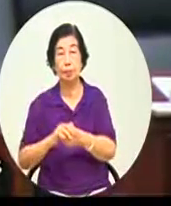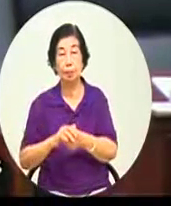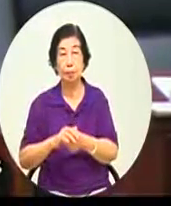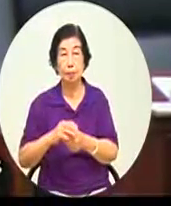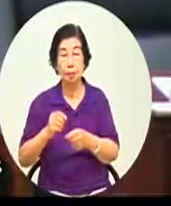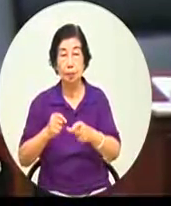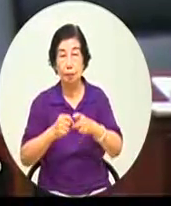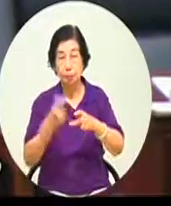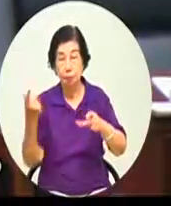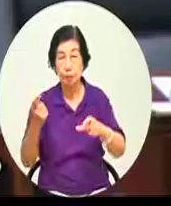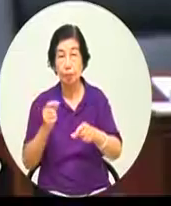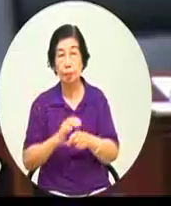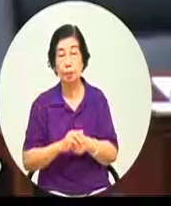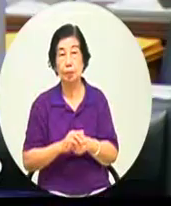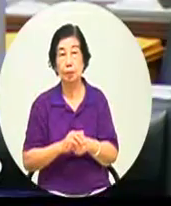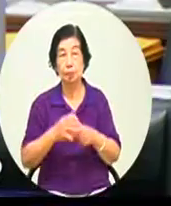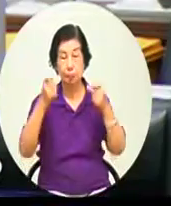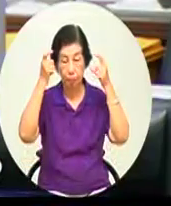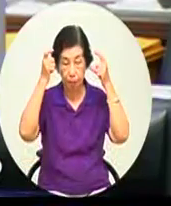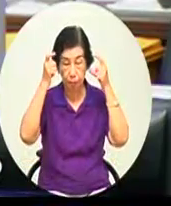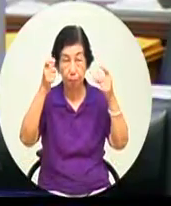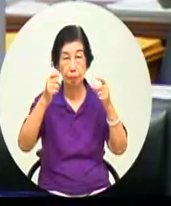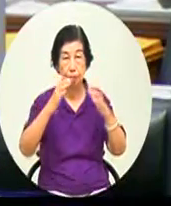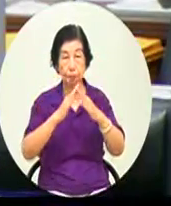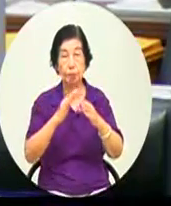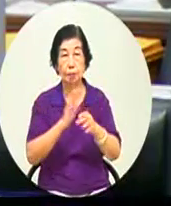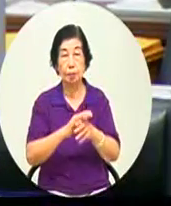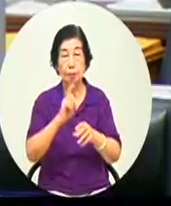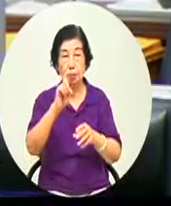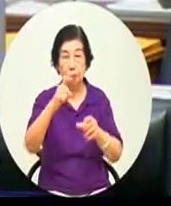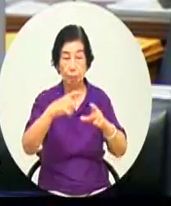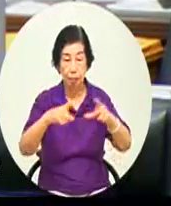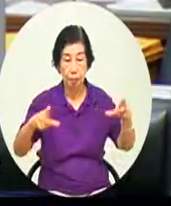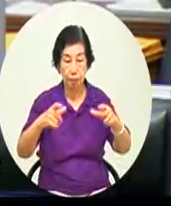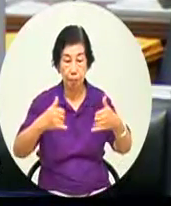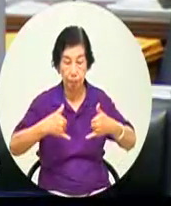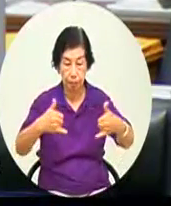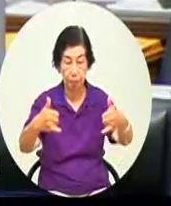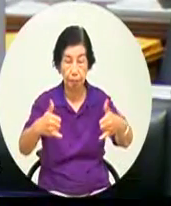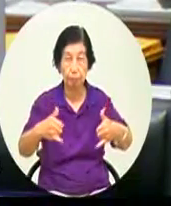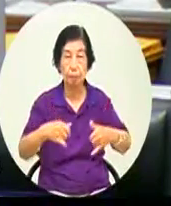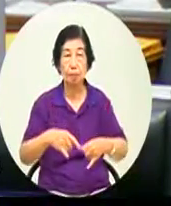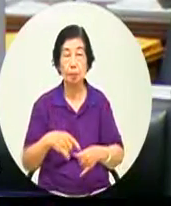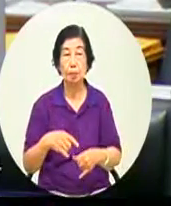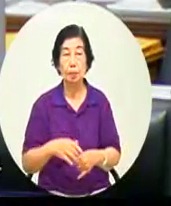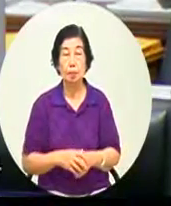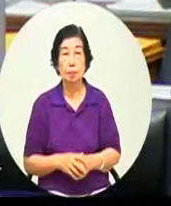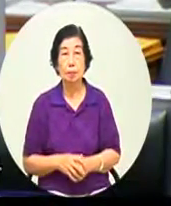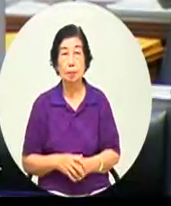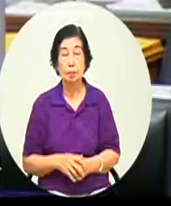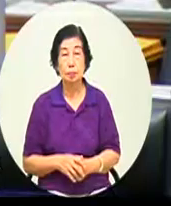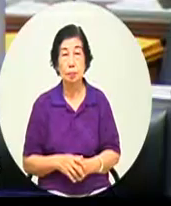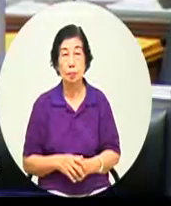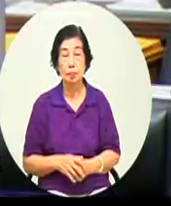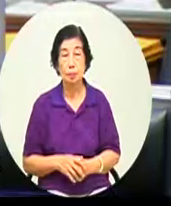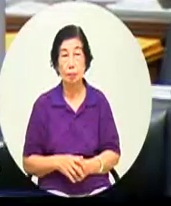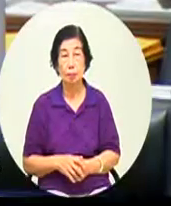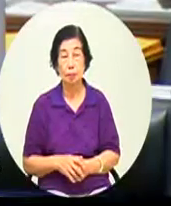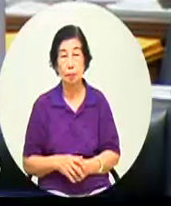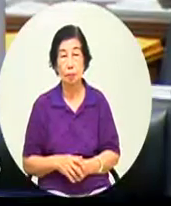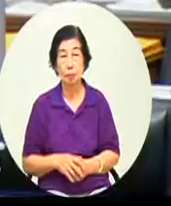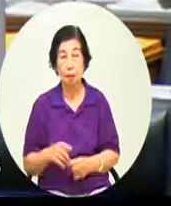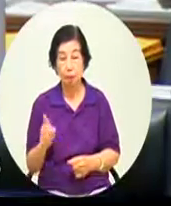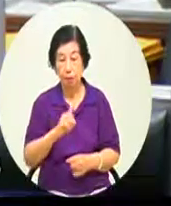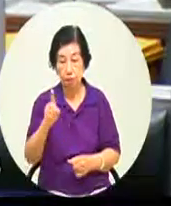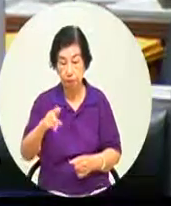是在高雄市的这个十大危险的这个路口的部分。那每一次我们都非常注意，就是哪一些路